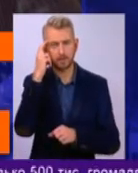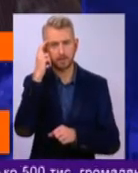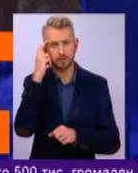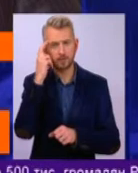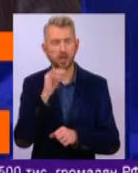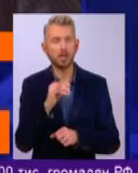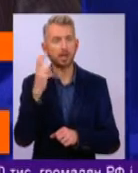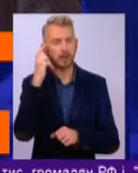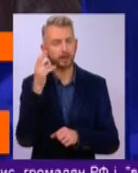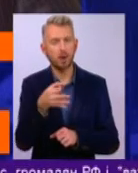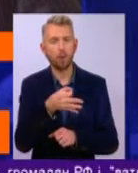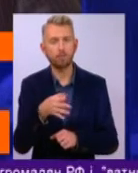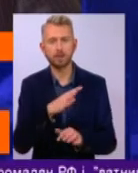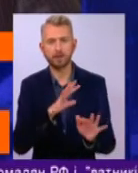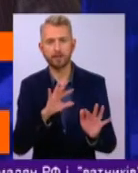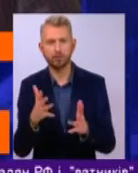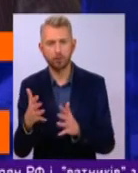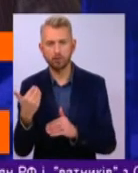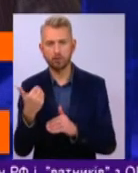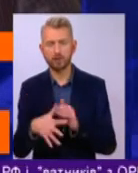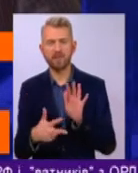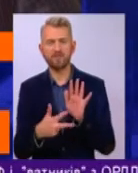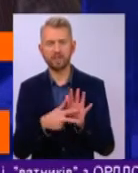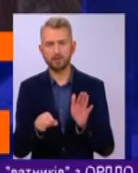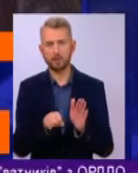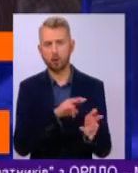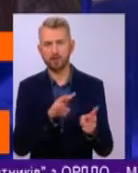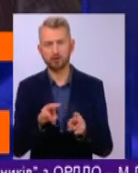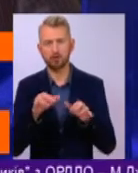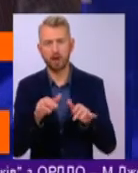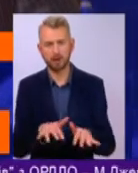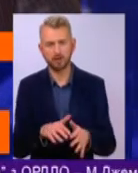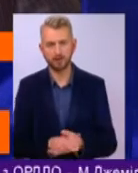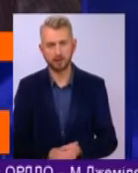та Київській області відбулося вже 8 терористичних актів.